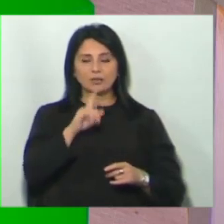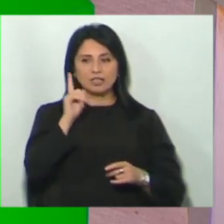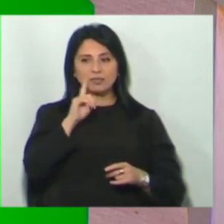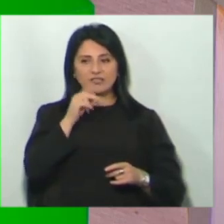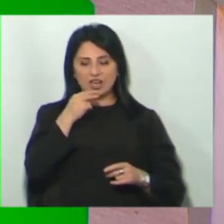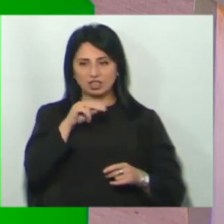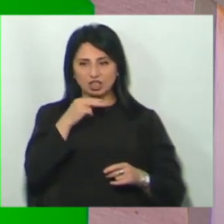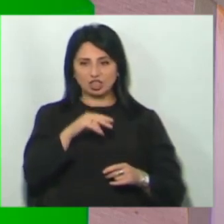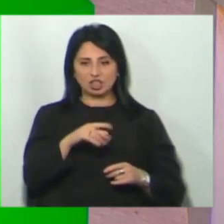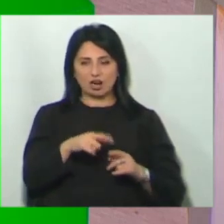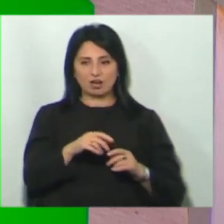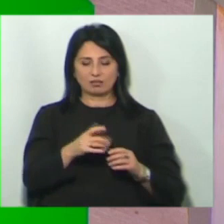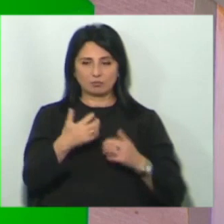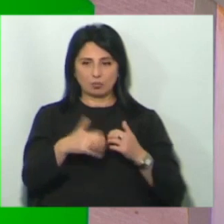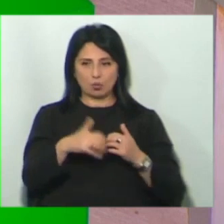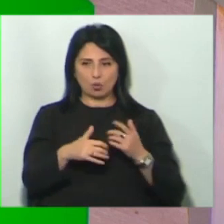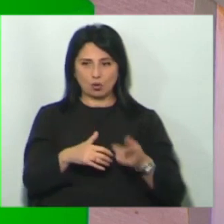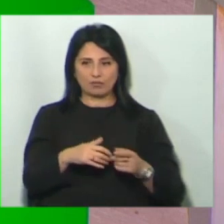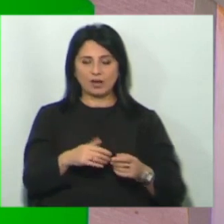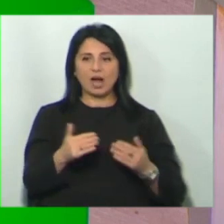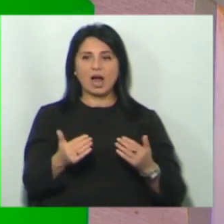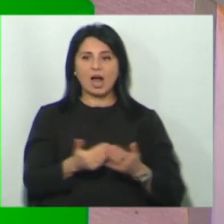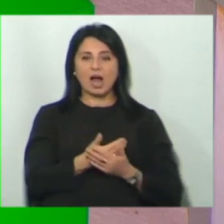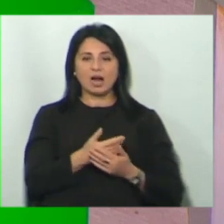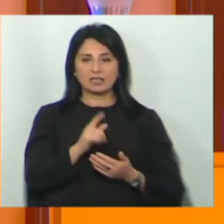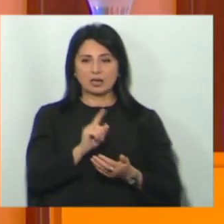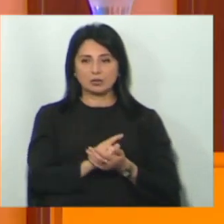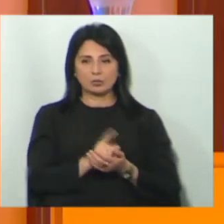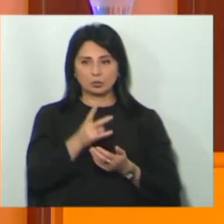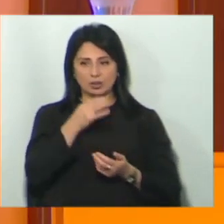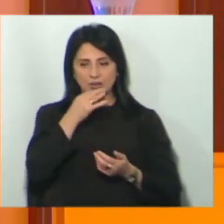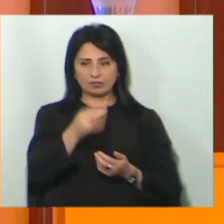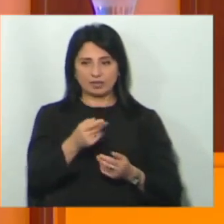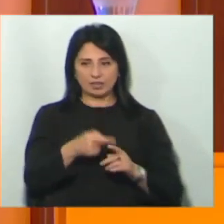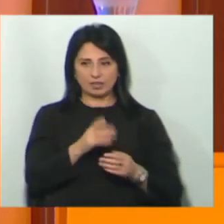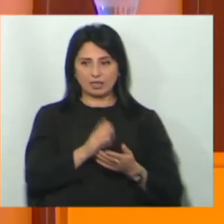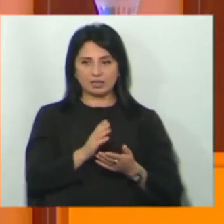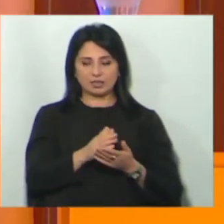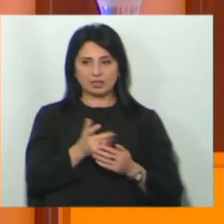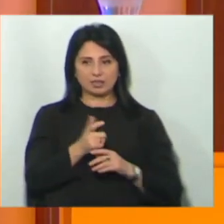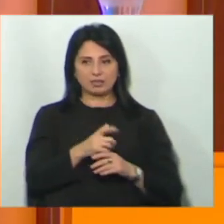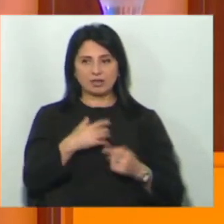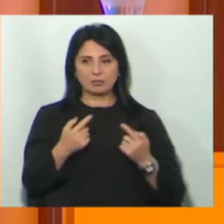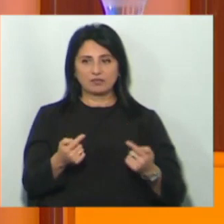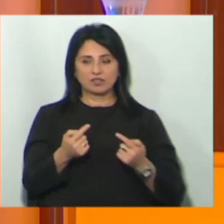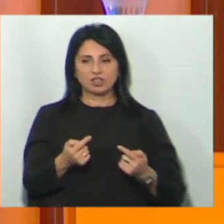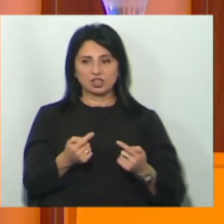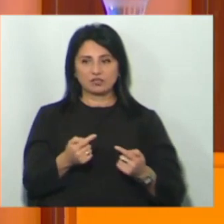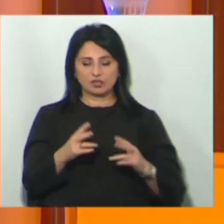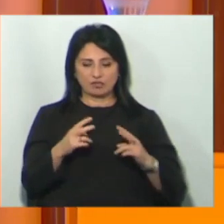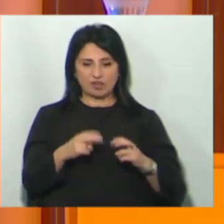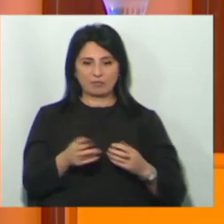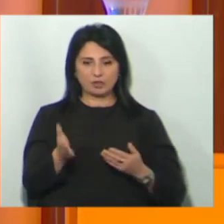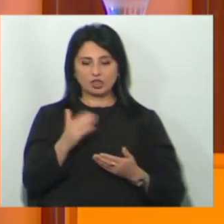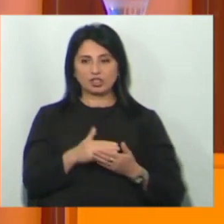თხილეული, ბროკოლი. Მაგრამ ახალი, რაც აუცილებლად უნდა გითხრათ, ეს არის ძალიან მნიშვნელოვანი